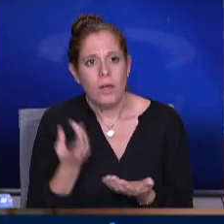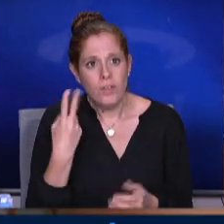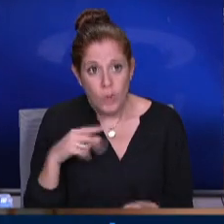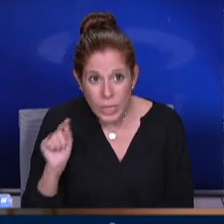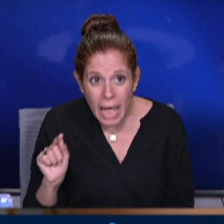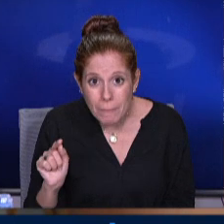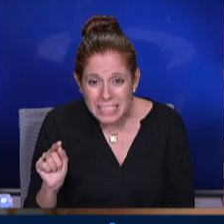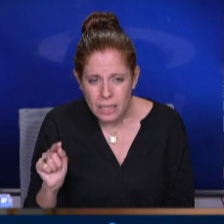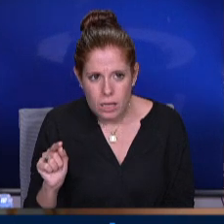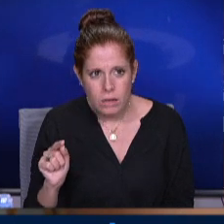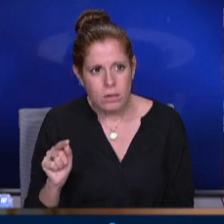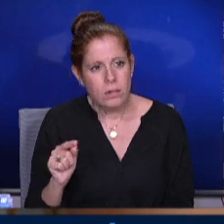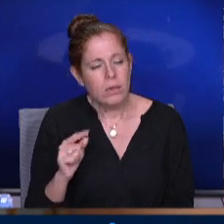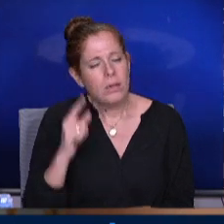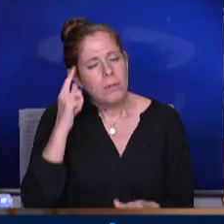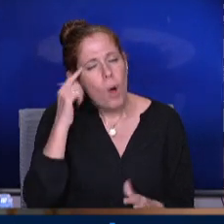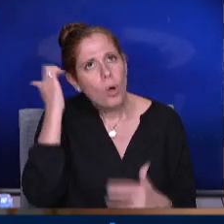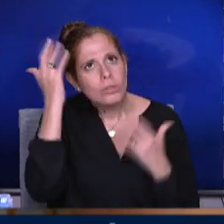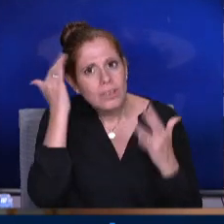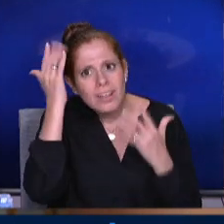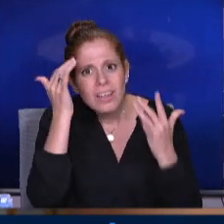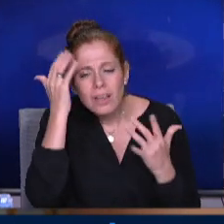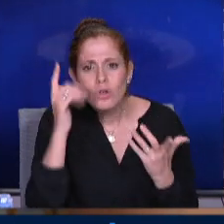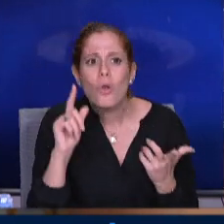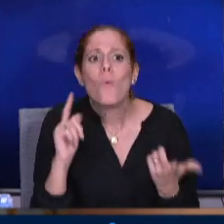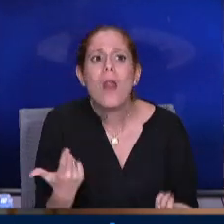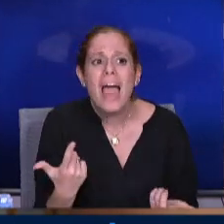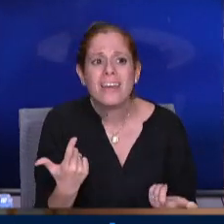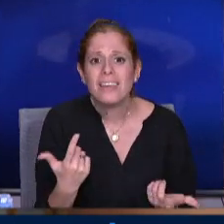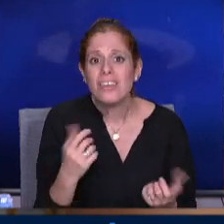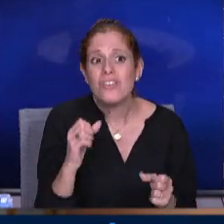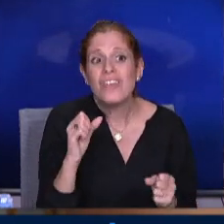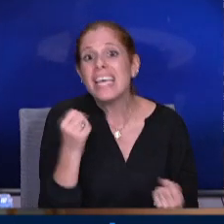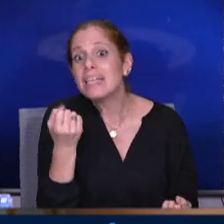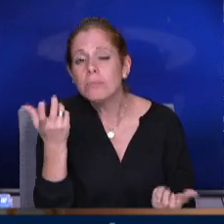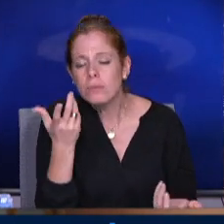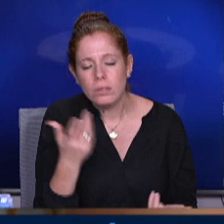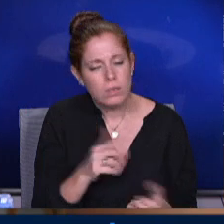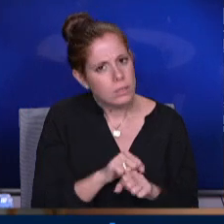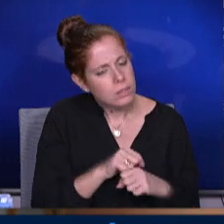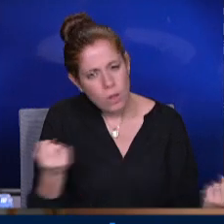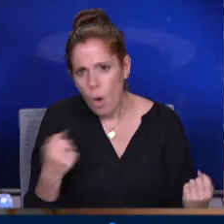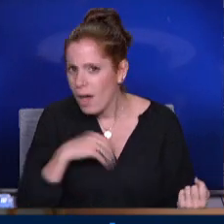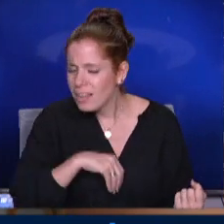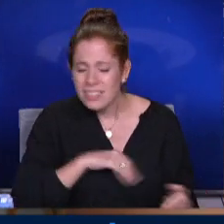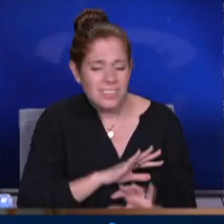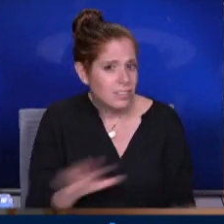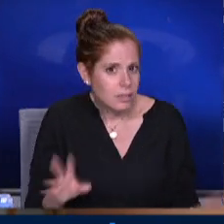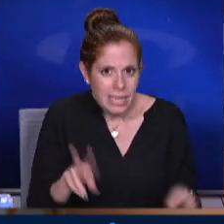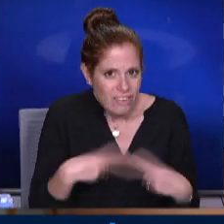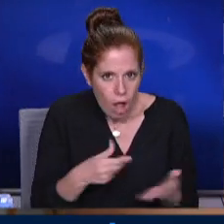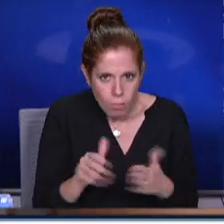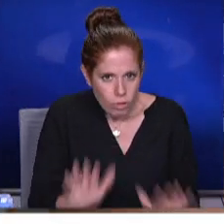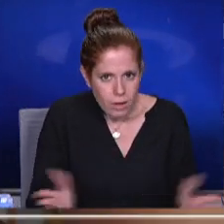ויותר מזה, להריץ בראש מחשבות של אולי ואם, זה גומר את הנשמה. זה אי אפשר להמשיך